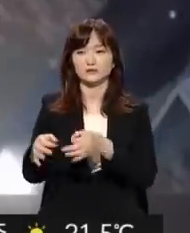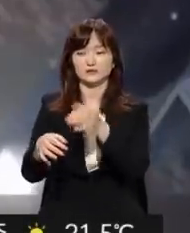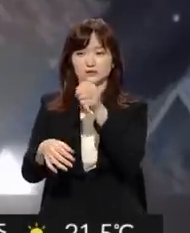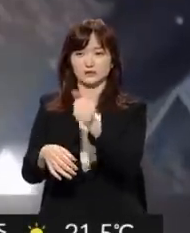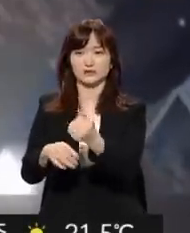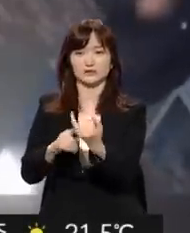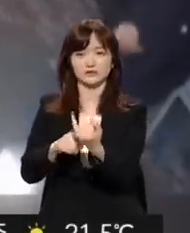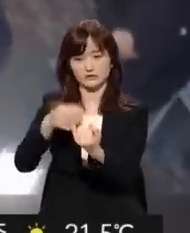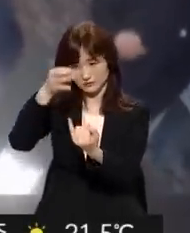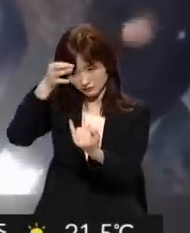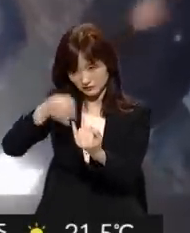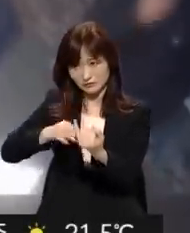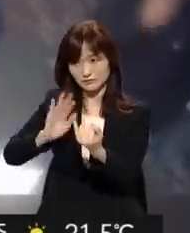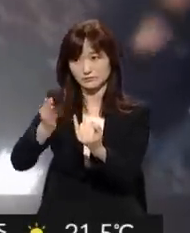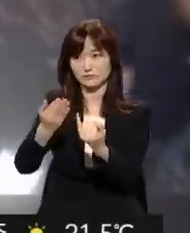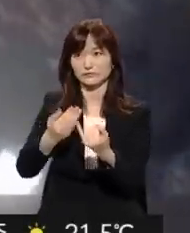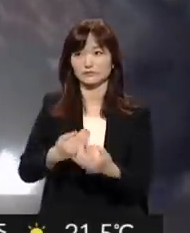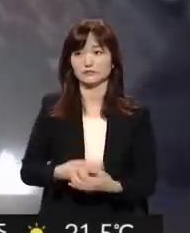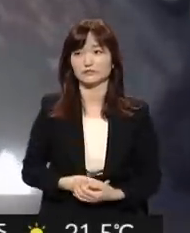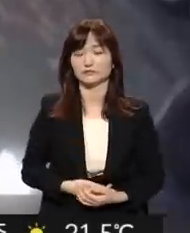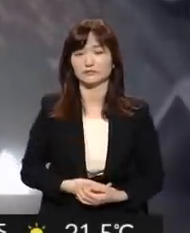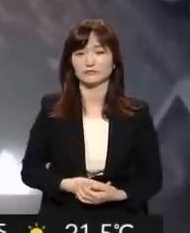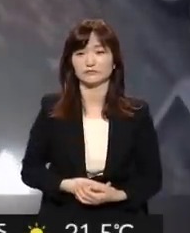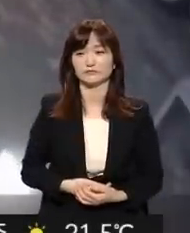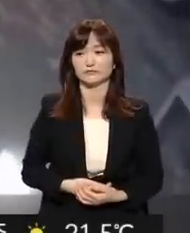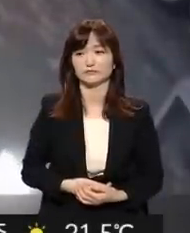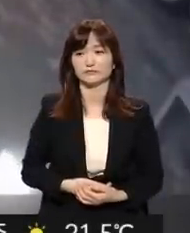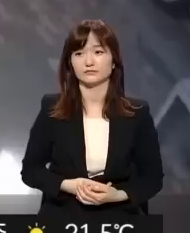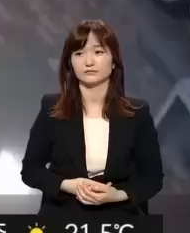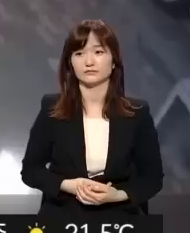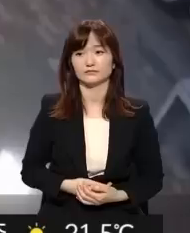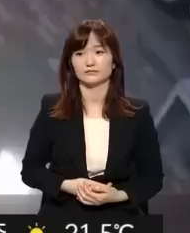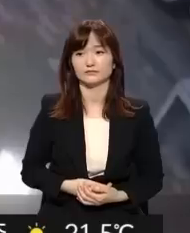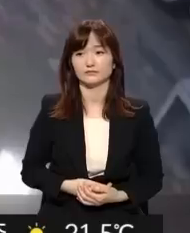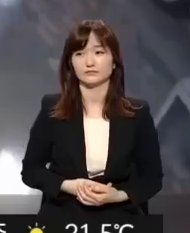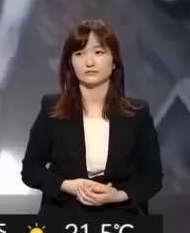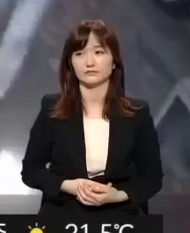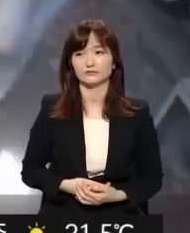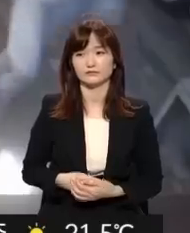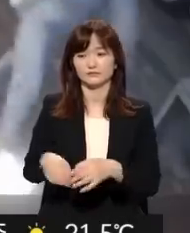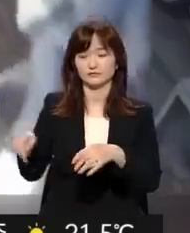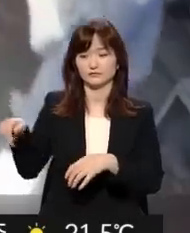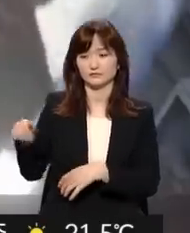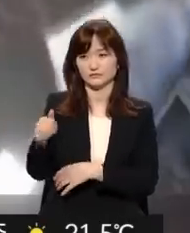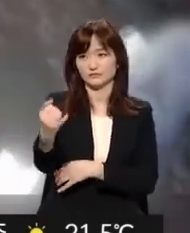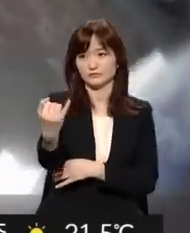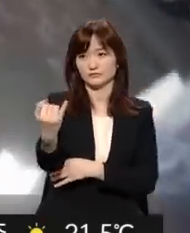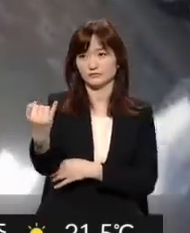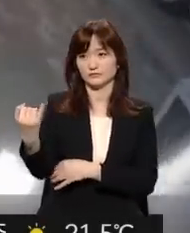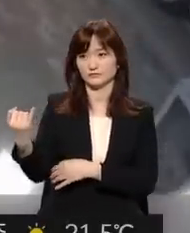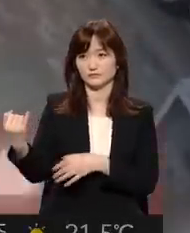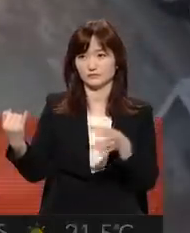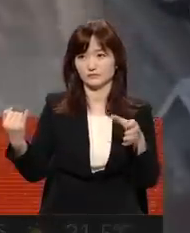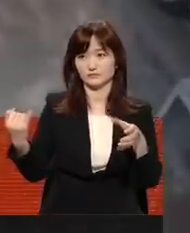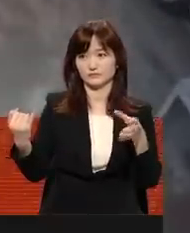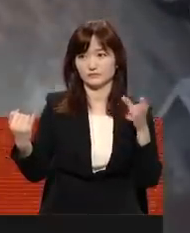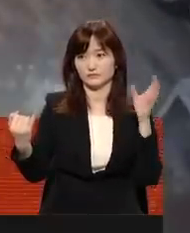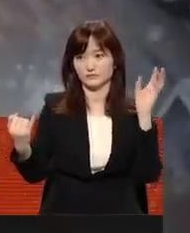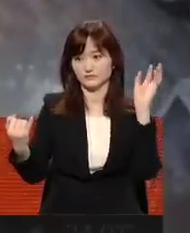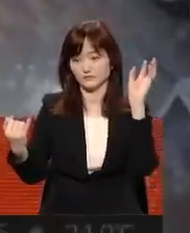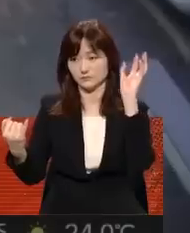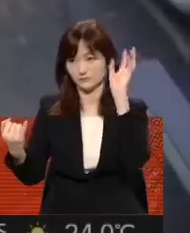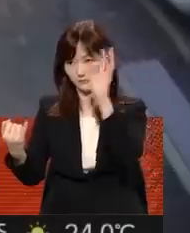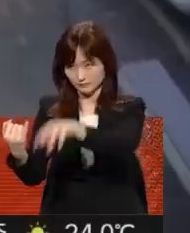같다라고 본인이 얘기를 했다고 지금 미끄러지기 합니다. 일보 직전. 네, 자 여기서, 일단 그런데 행인이 지나가고 나니까 하필이면 그때 여기서, 미끄러졌어 네.